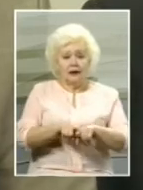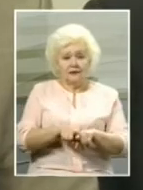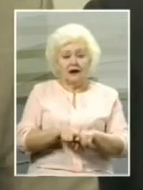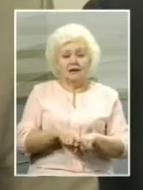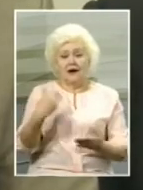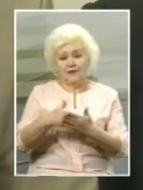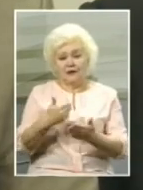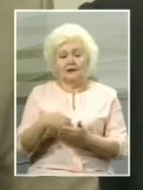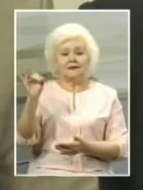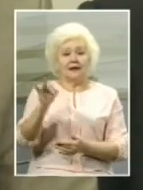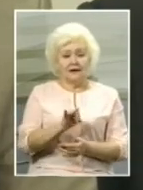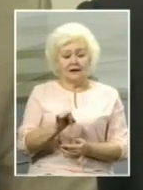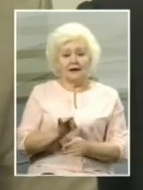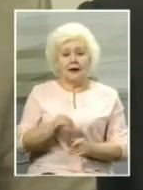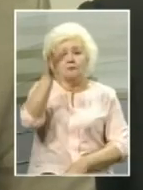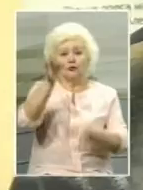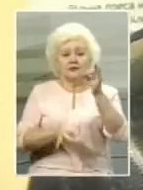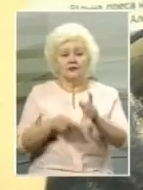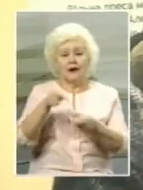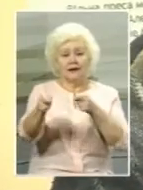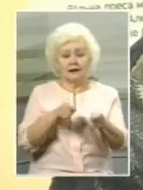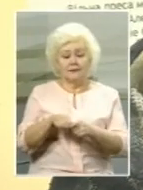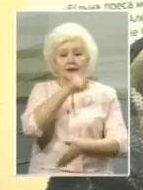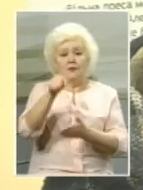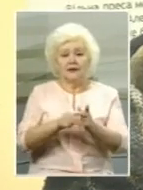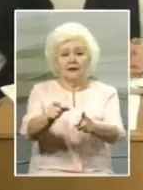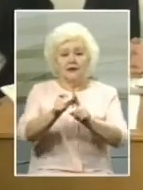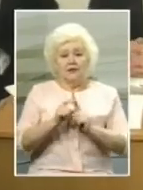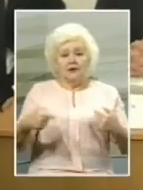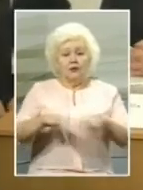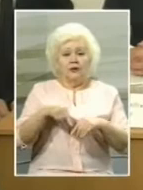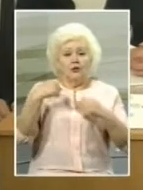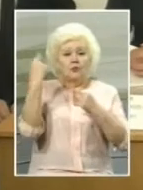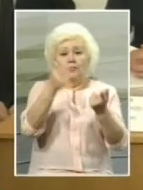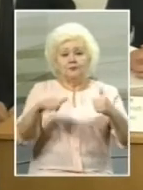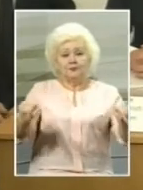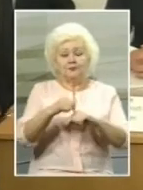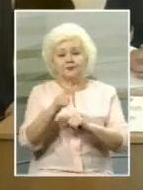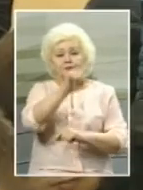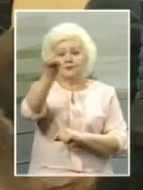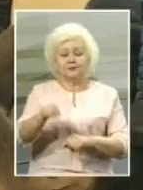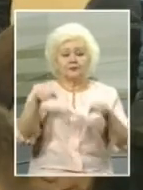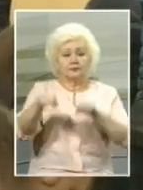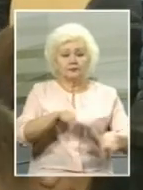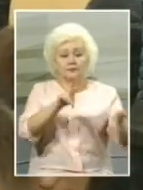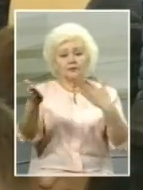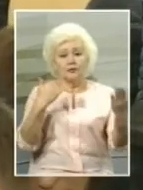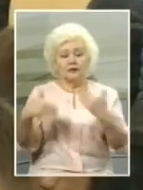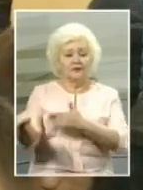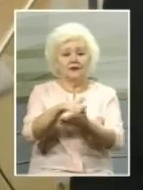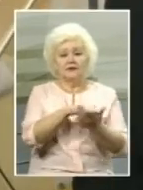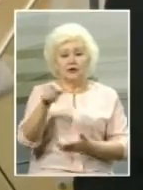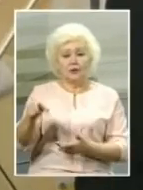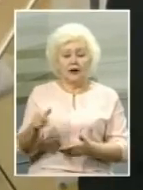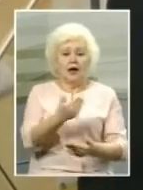як власне і процесуальне керівництво. Питання-відповідь у такому форматі. Більше години правоохоронці спілкувалися з